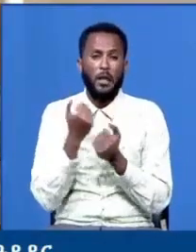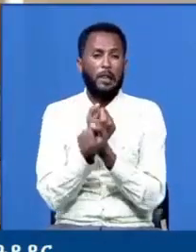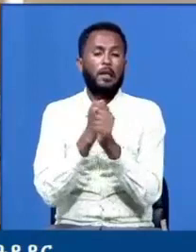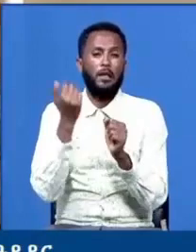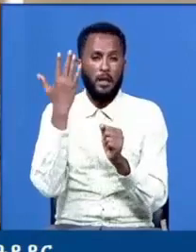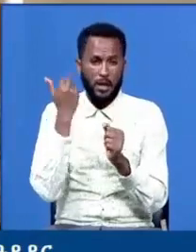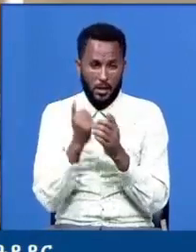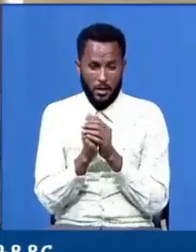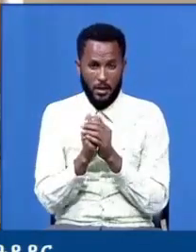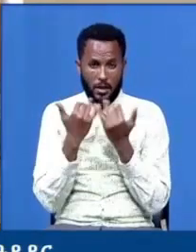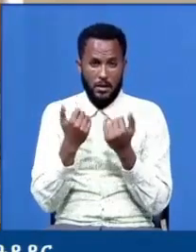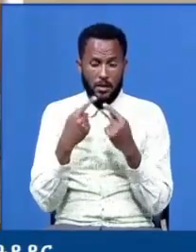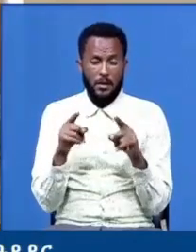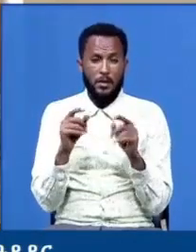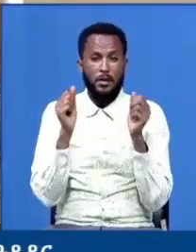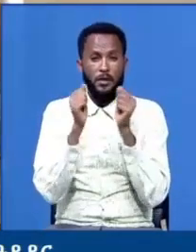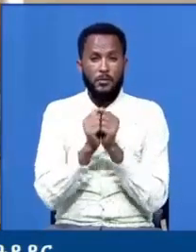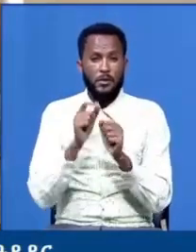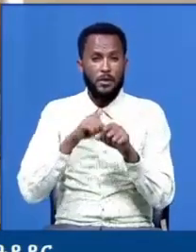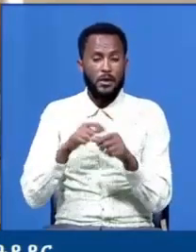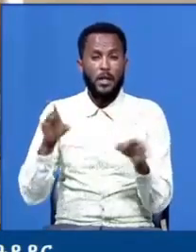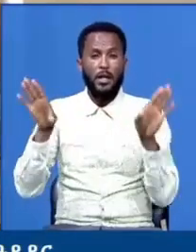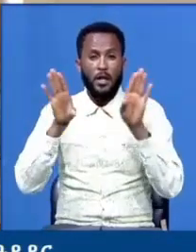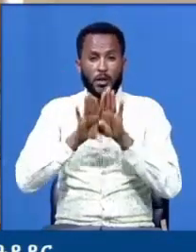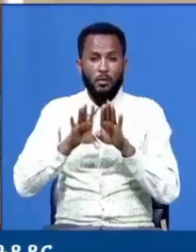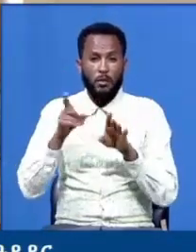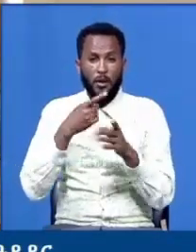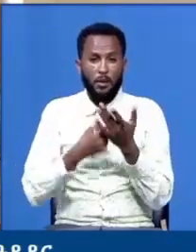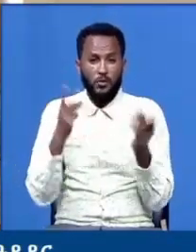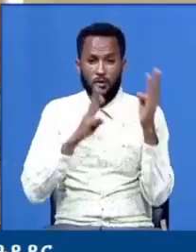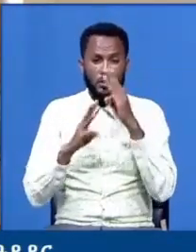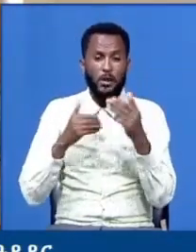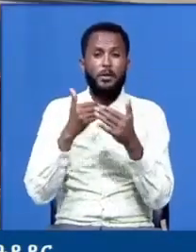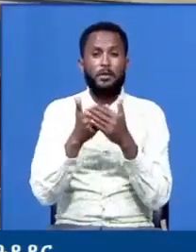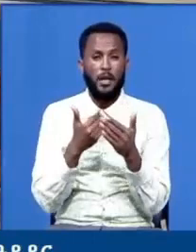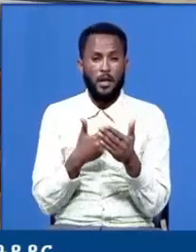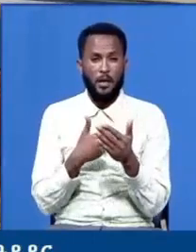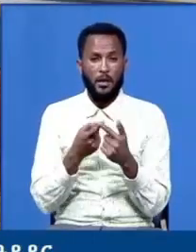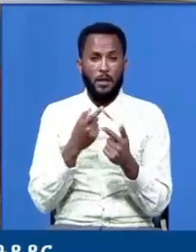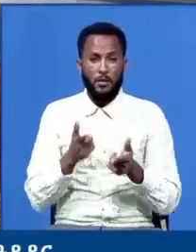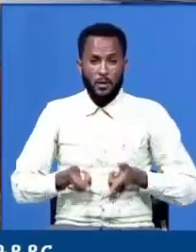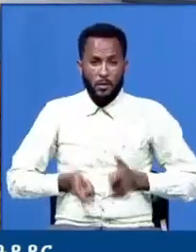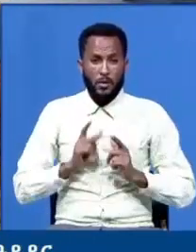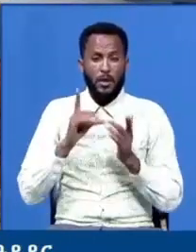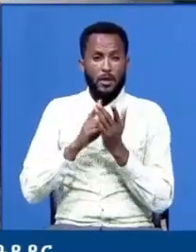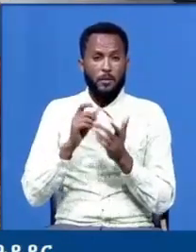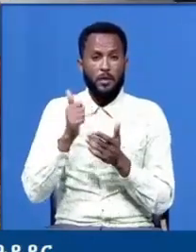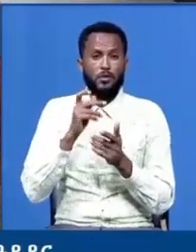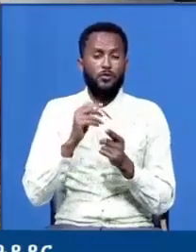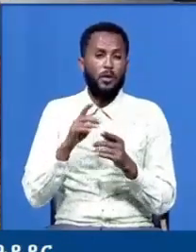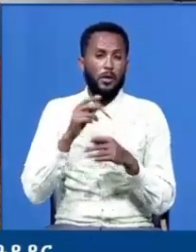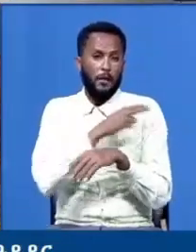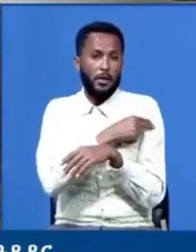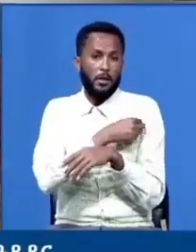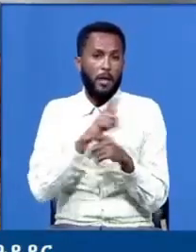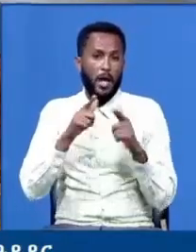ነይራ ከዚ ግን ምስ ግዜ ዕፅዋ ምዃኑ ግን ኣብ ፀገም እዚ በፂሐኒ እያ ካብ እትነብረሉ ከተማ እንትጮ ንሕክምና ናብ